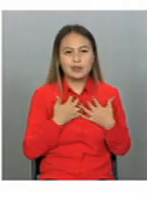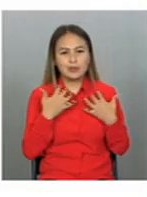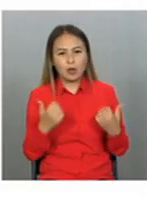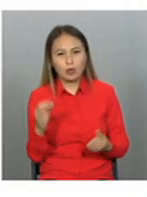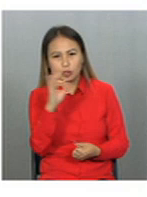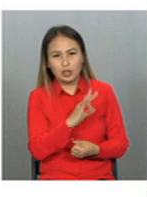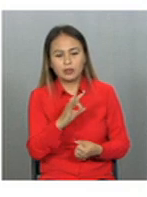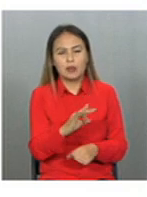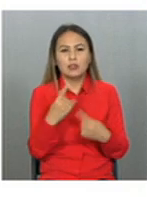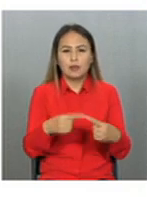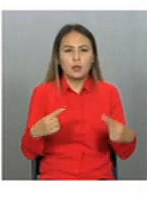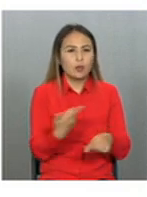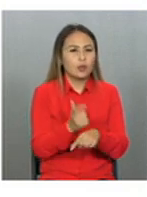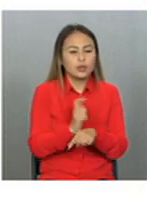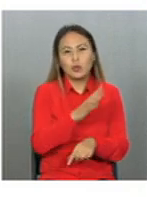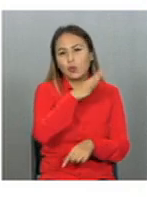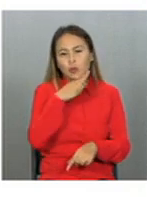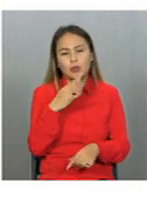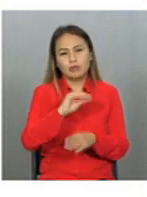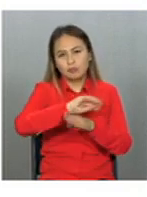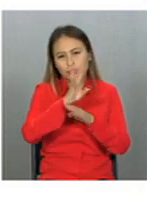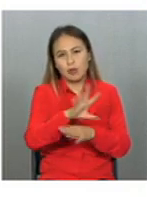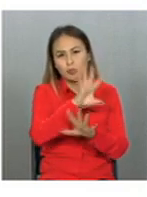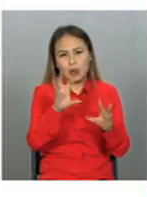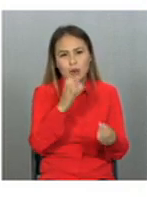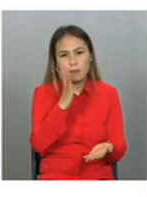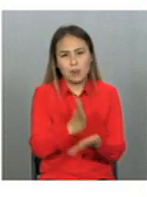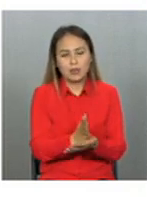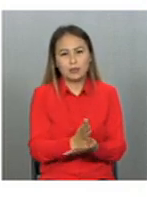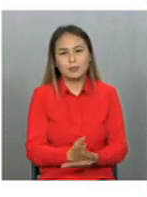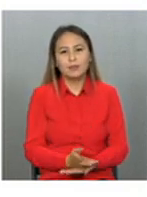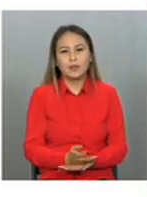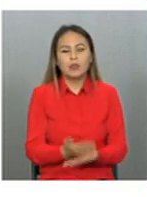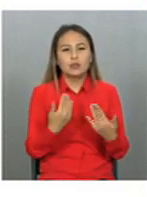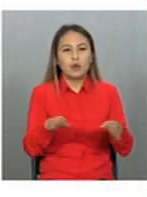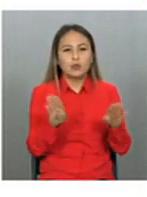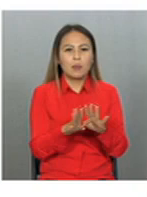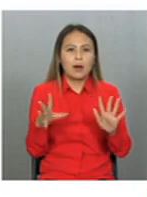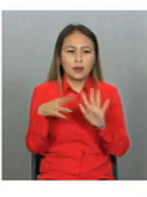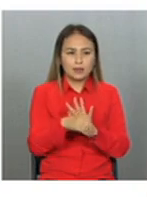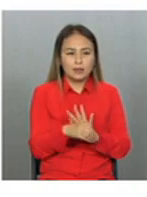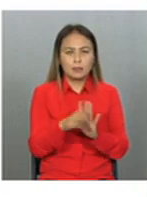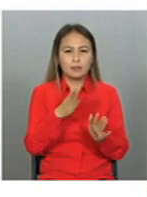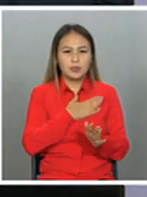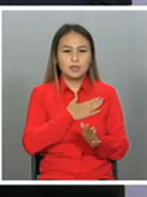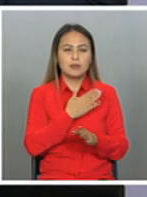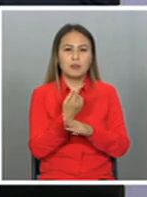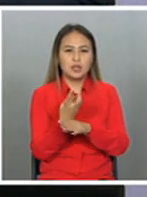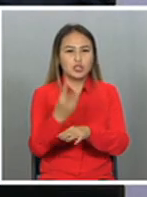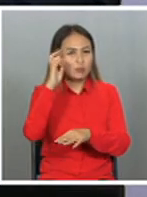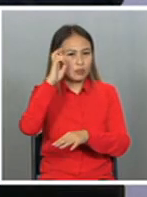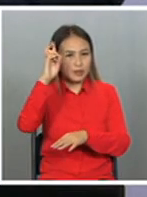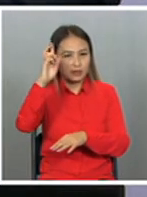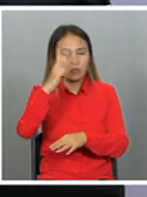сақтау жағдайларына өте көп жағдайлар жасалуымен ерекшеленеді. олардың қатарына біз бірнеше мемлекеттерді